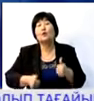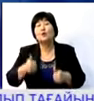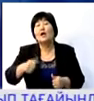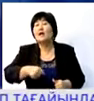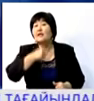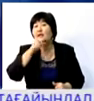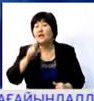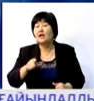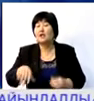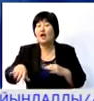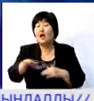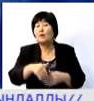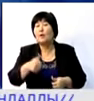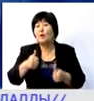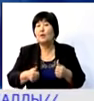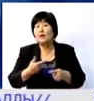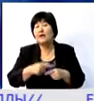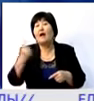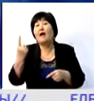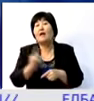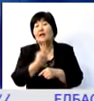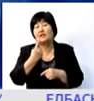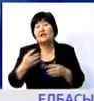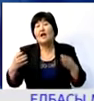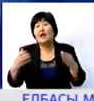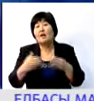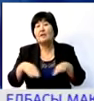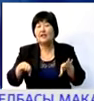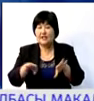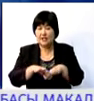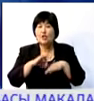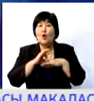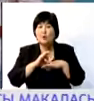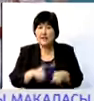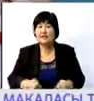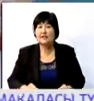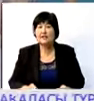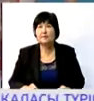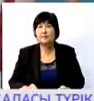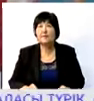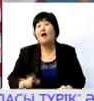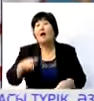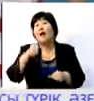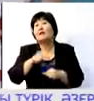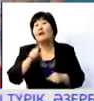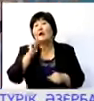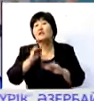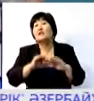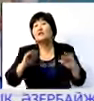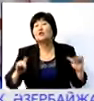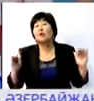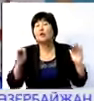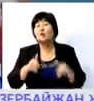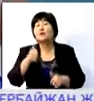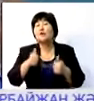Ересектер арасындағы боз кілем бәсекесі биыл алғаш рет командалық деңгейде ұйымдастырылды. Алғашында жасөспірімдердің басын